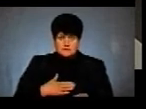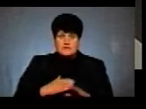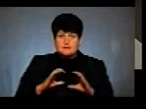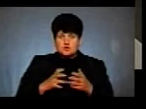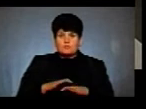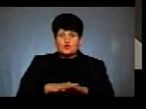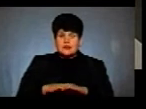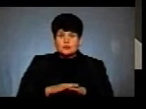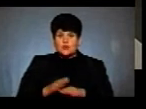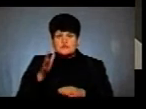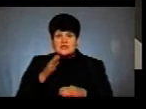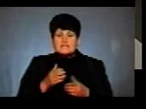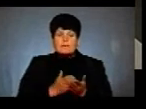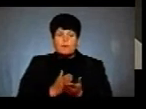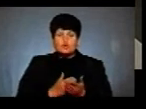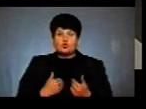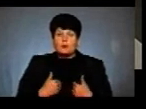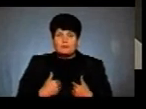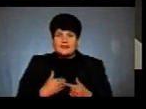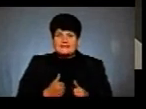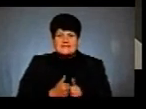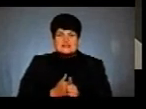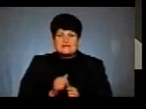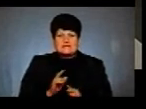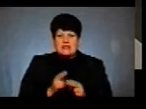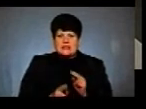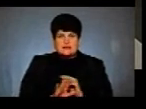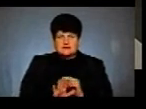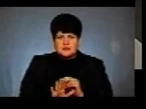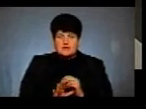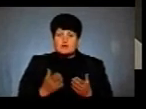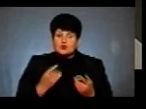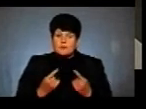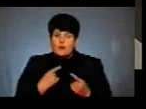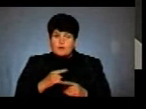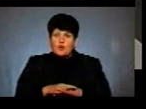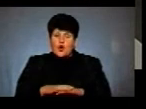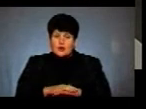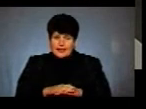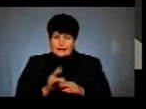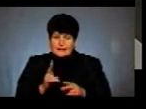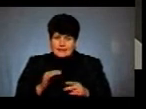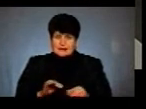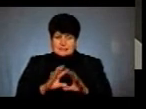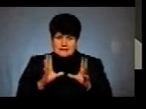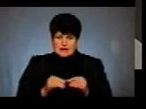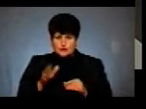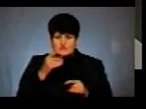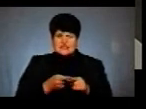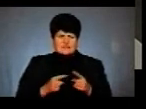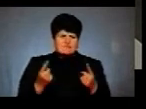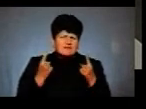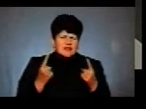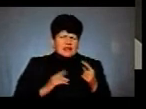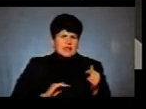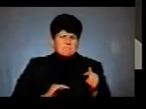ринку освітніх послуг, то тут все-таки ми принаймні не пасемо задніх, точно. Так. І якщо ми говоримо про ринки взагалі освітні – це величезний бізнес, світ